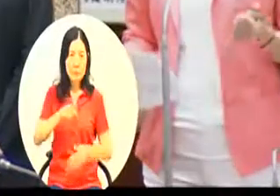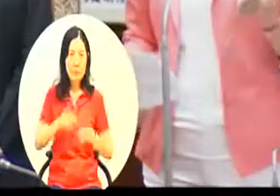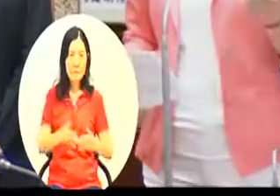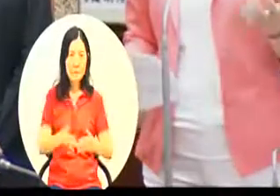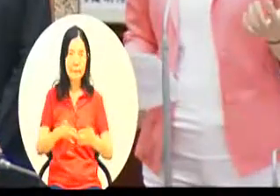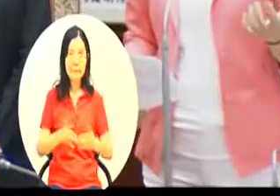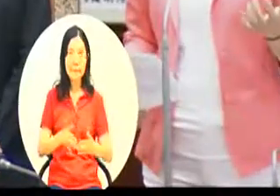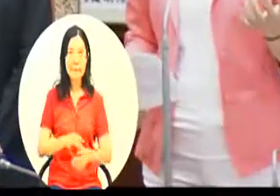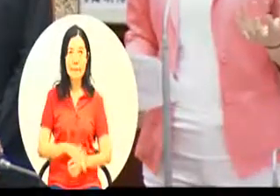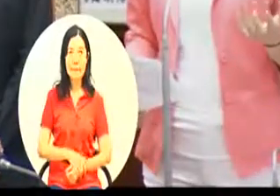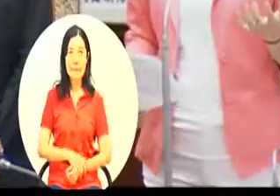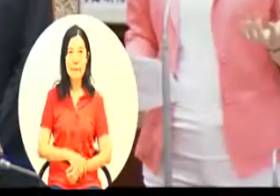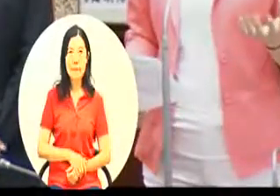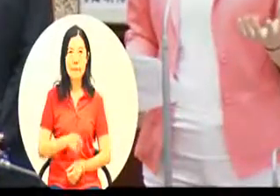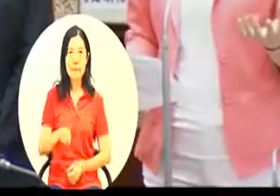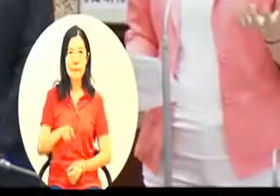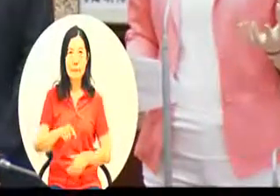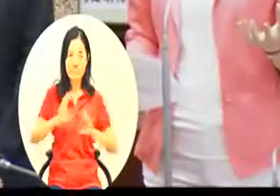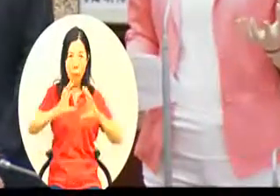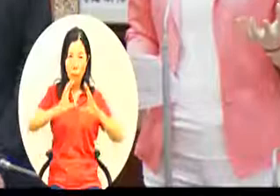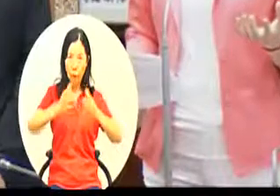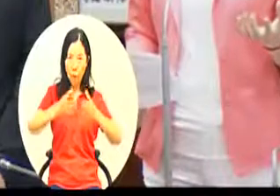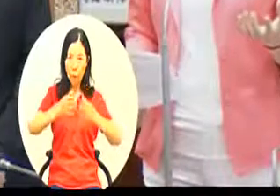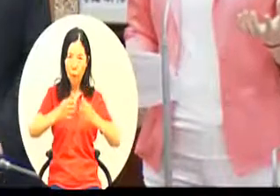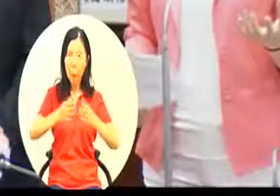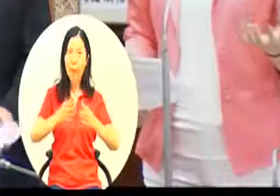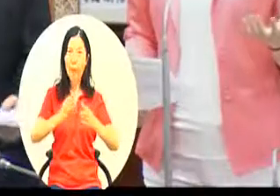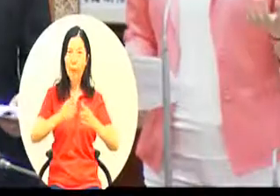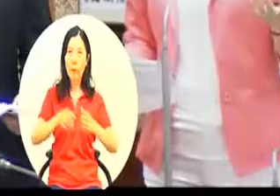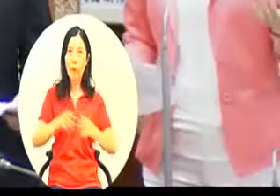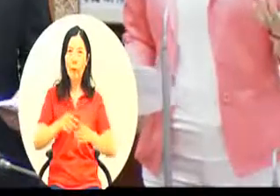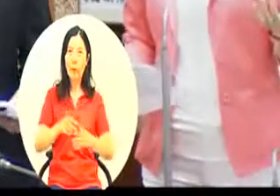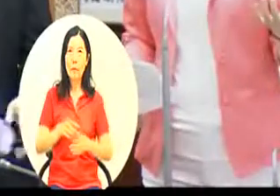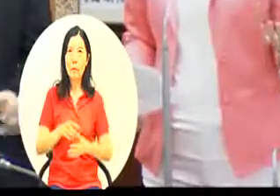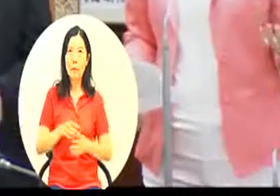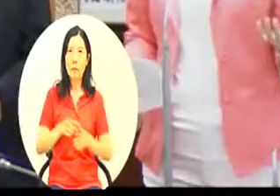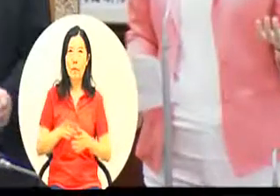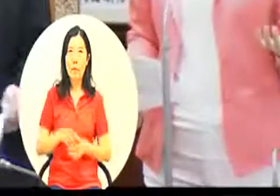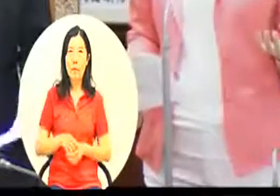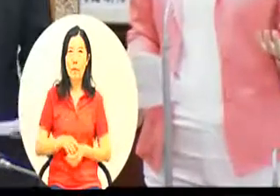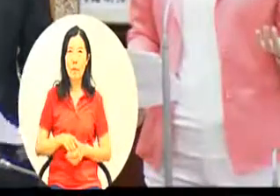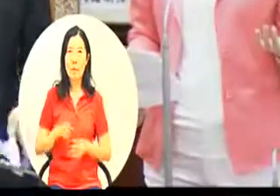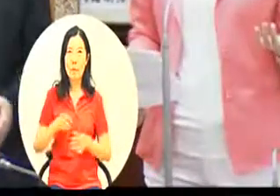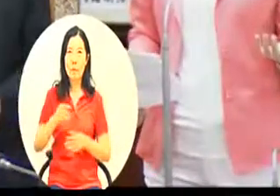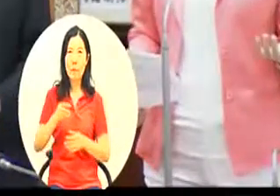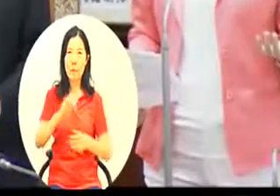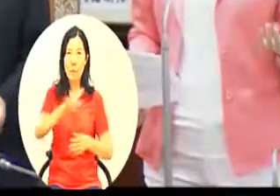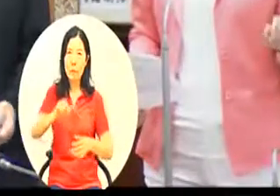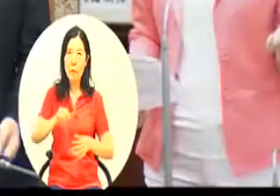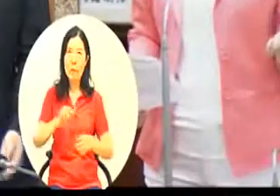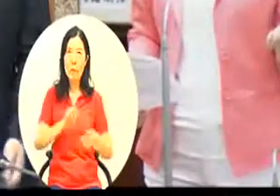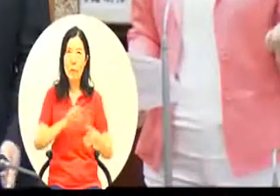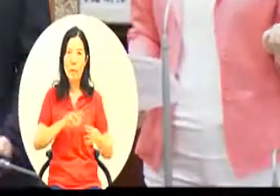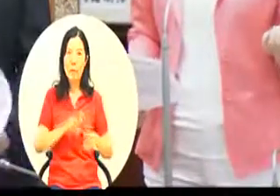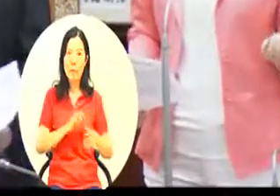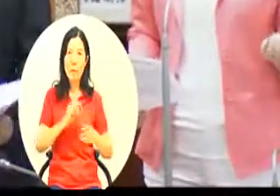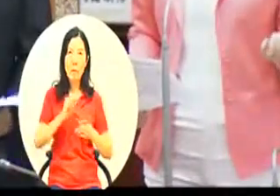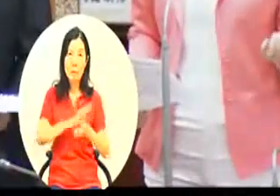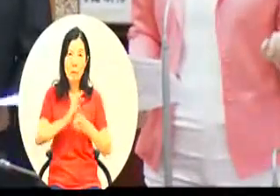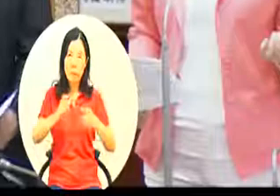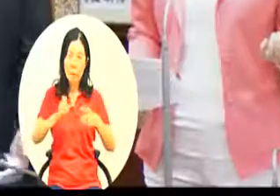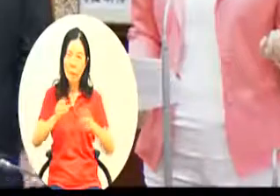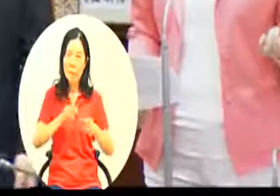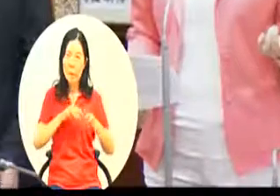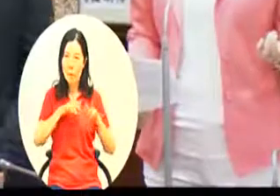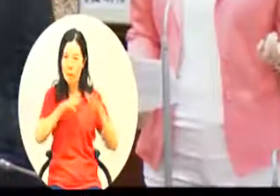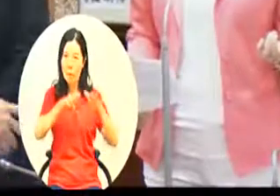呢，这是一个国家级的。那你说你带动了林园的观光，带动林园的交通